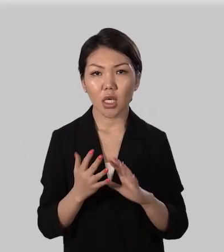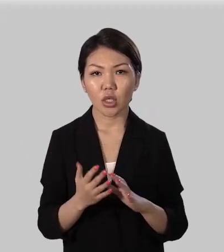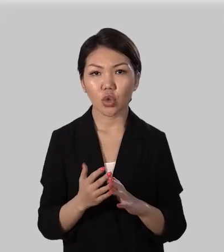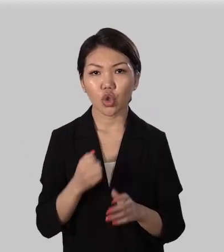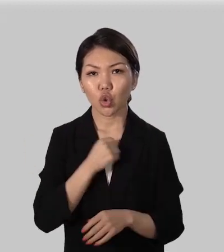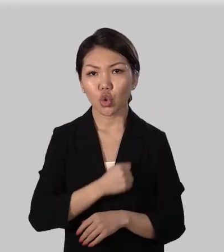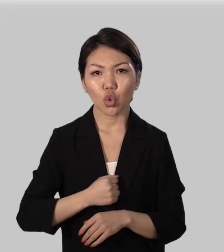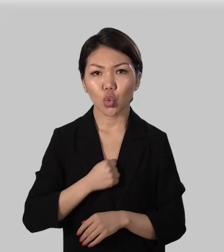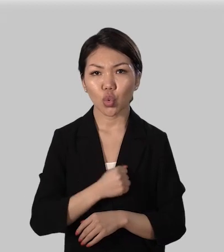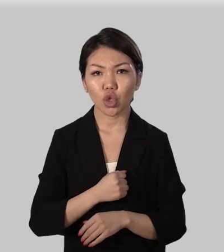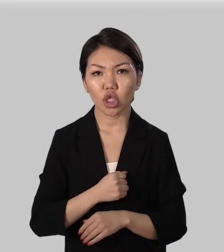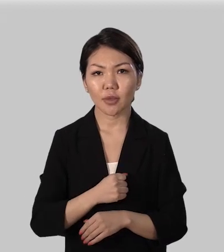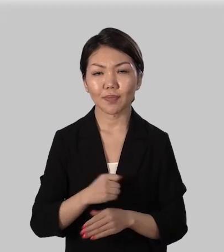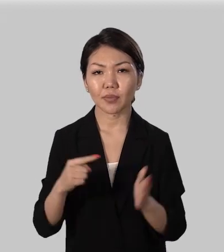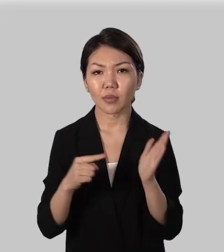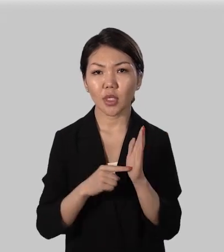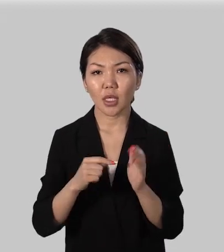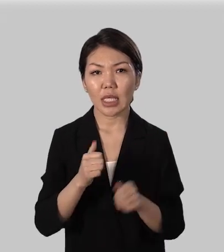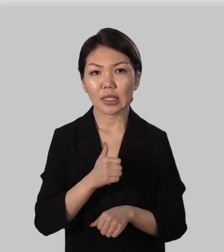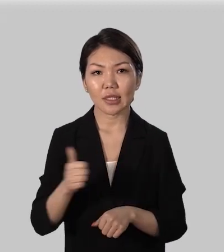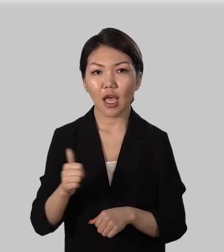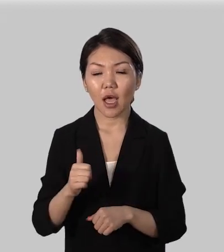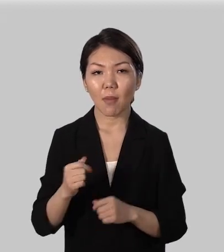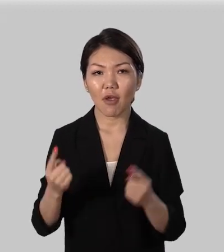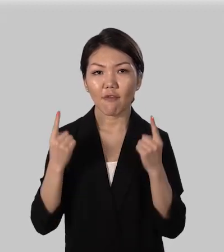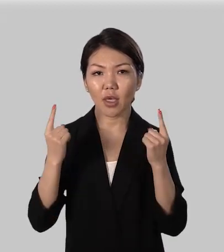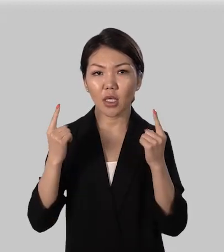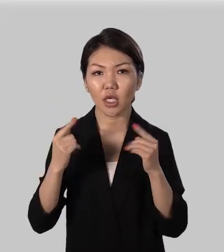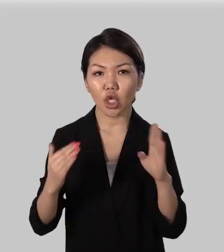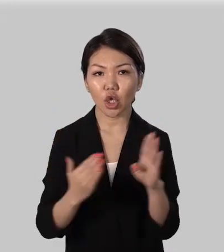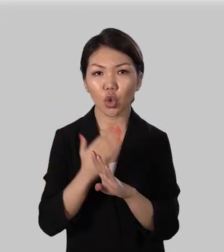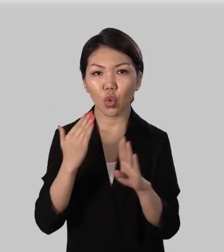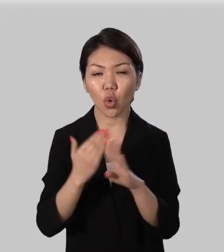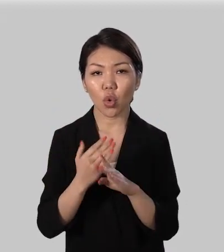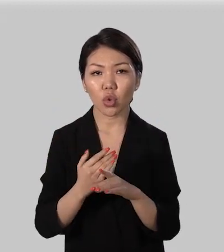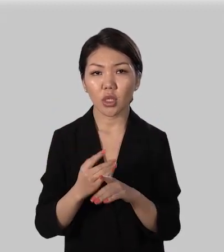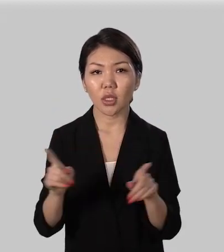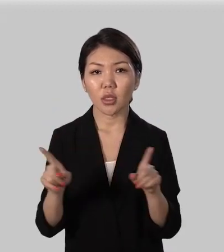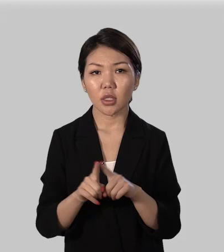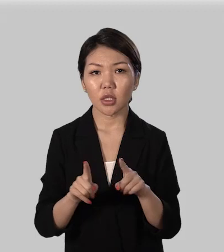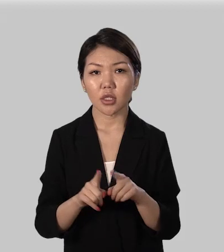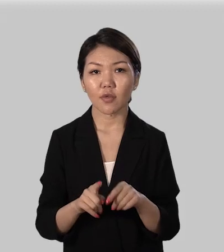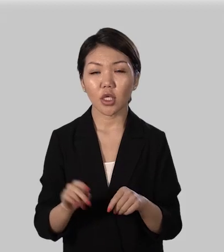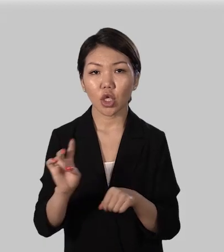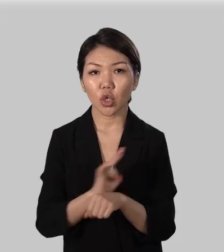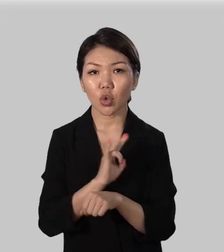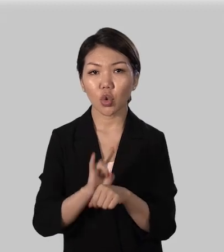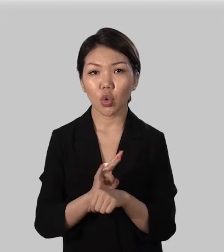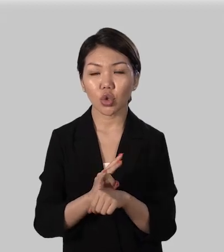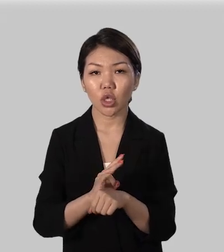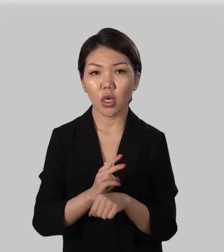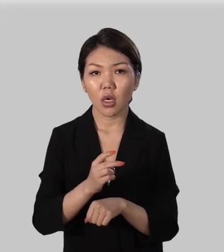злющий самые великие горы и те в такие ночи робеют жмутся кучей